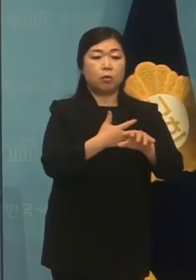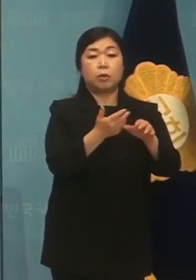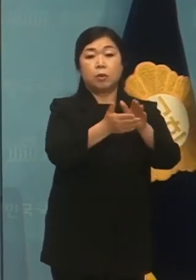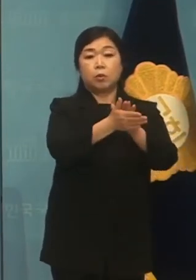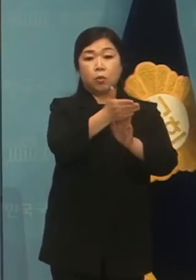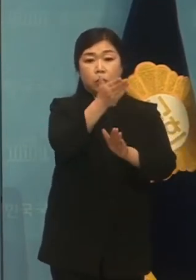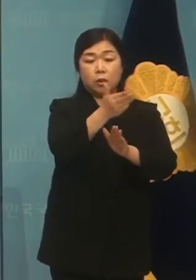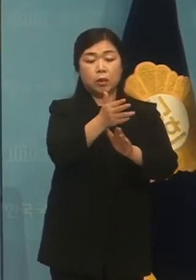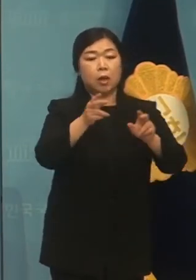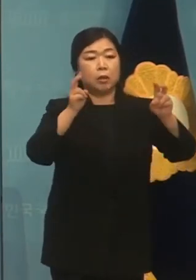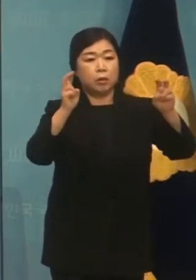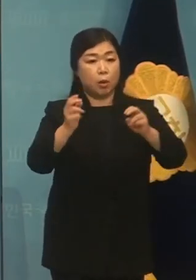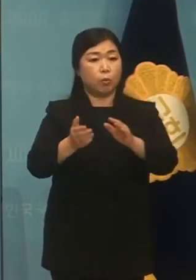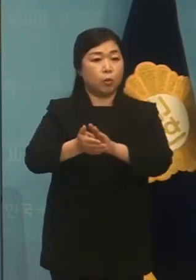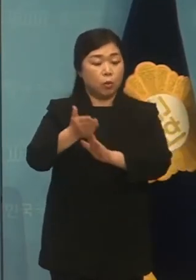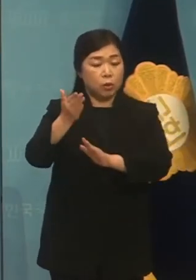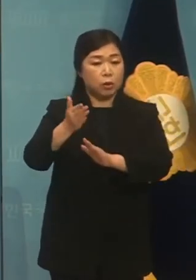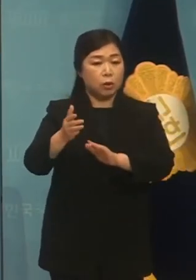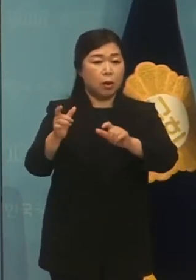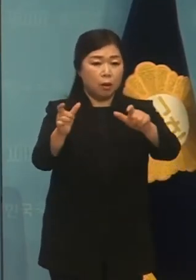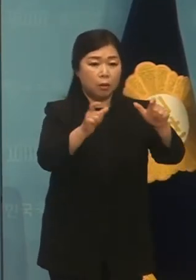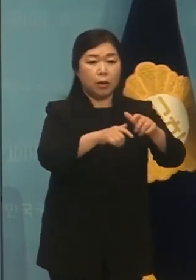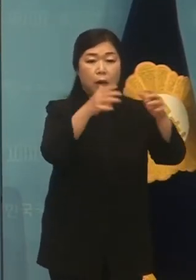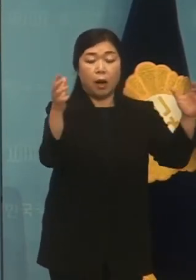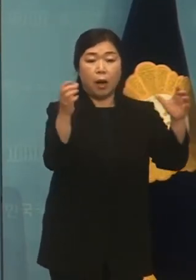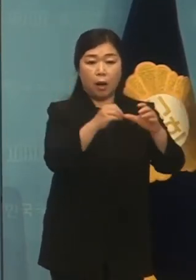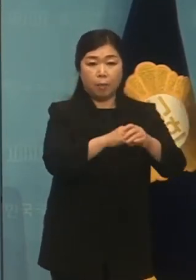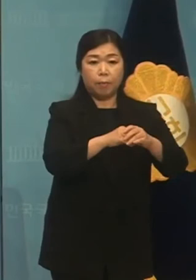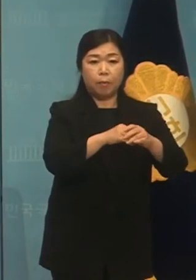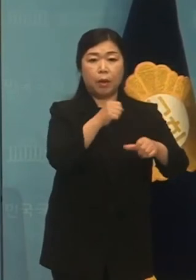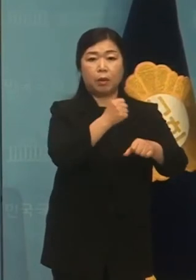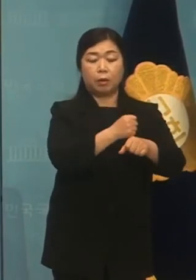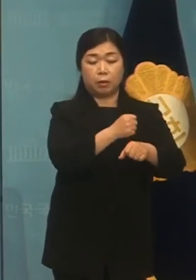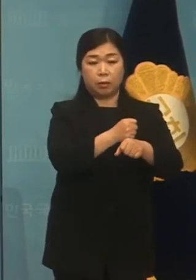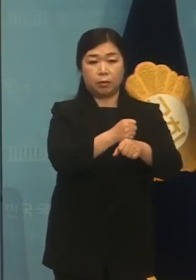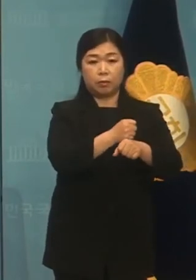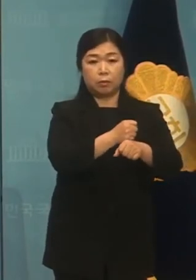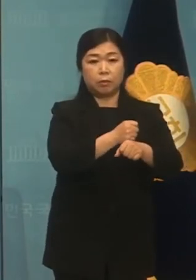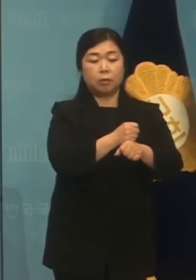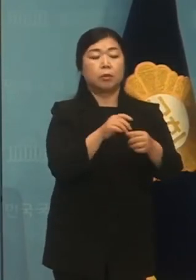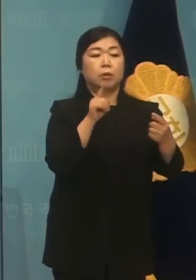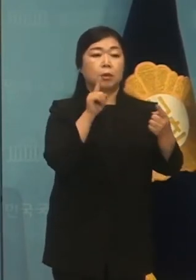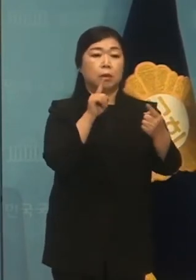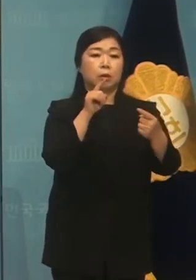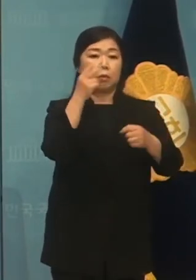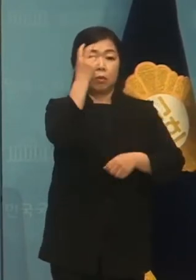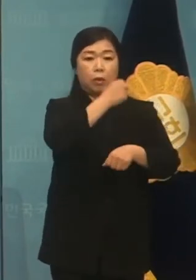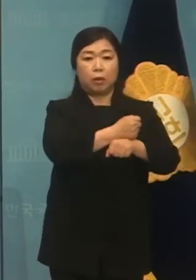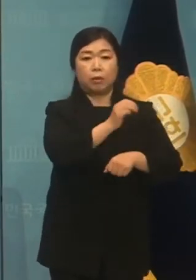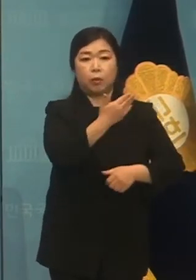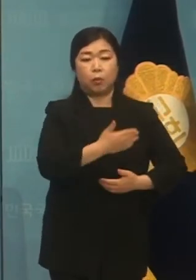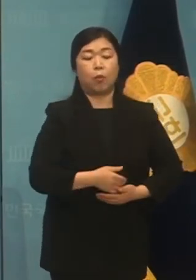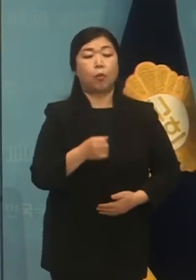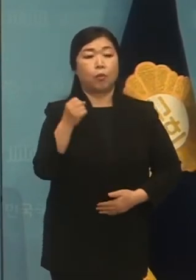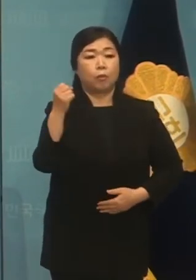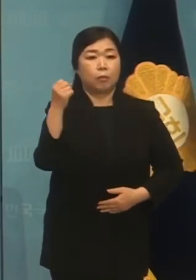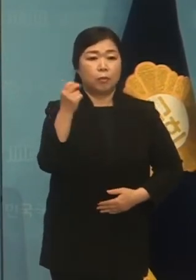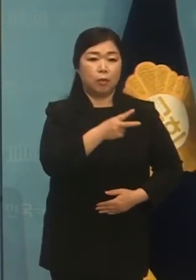혁신도시, 기업도시, 이것들을 모두 다 포함을 하는 대상으로 하고, 그 다음에